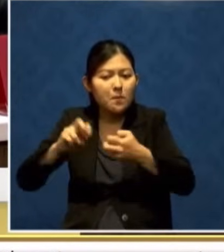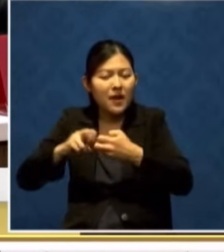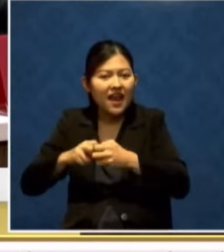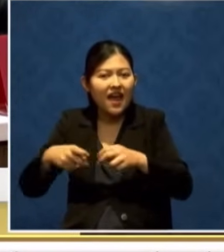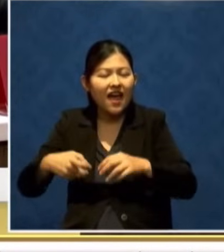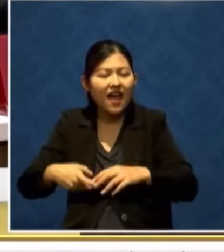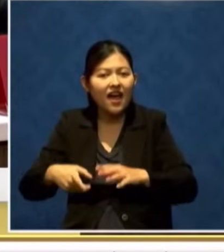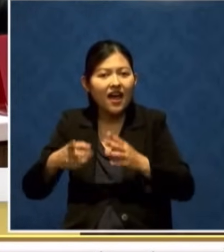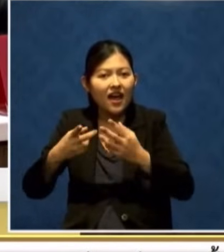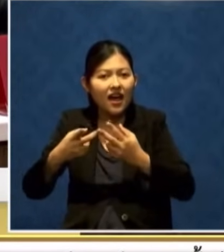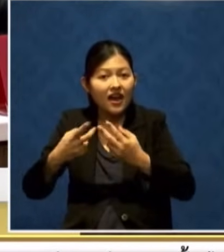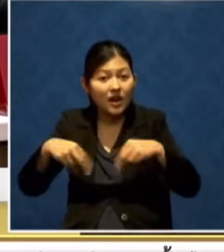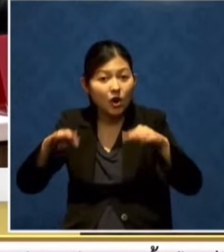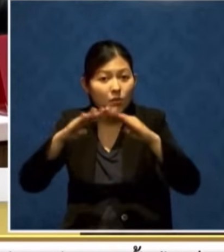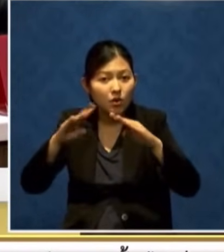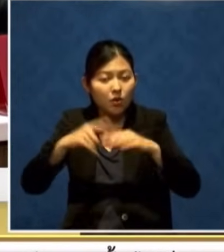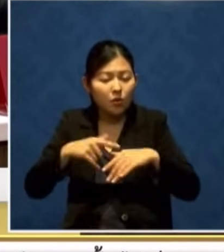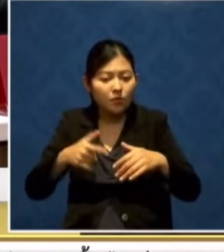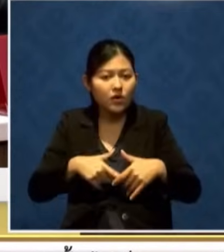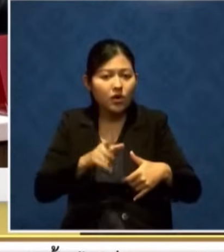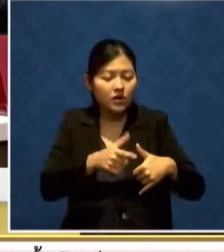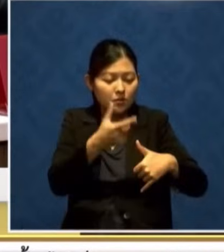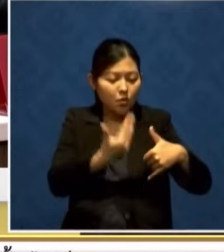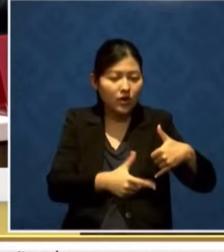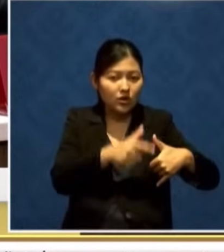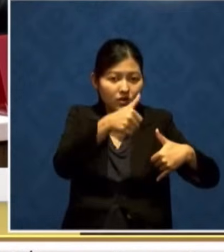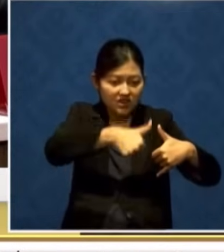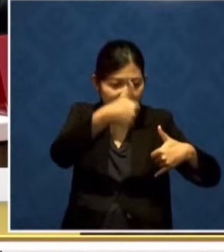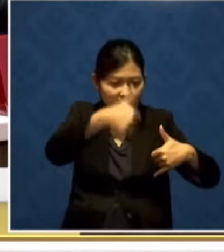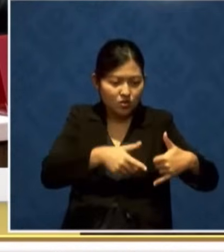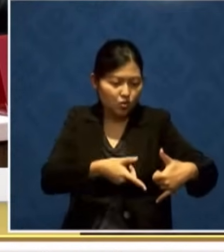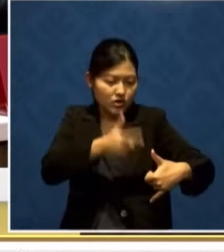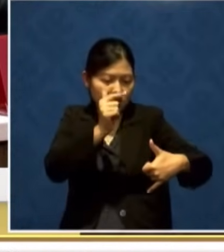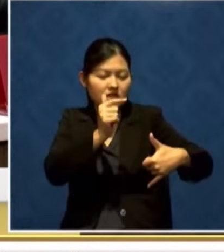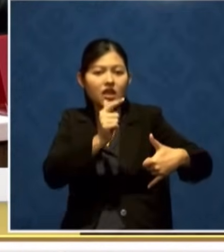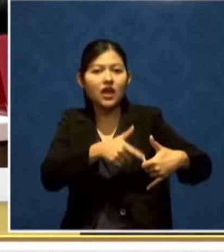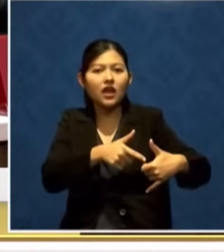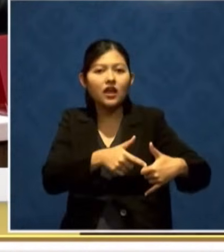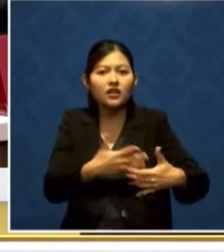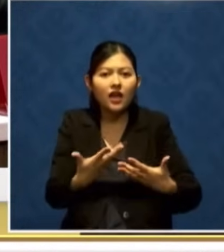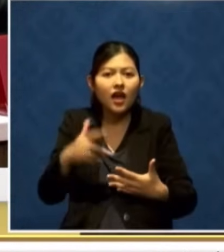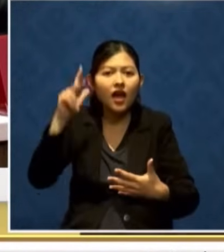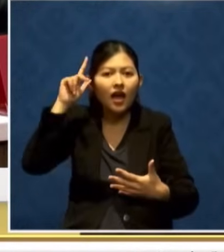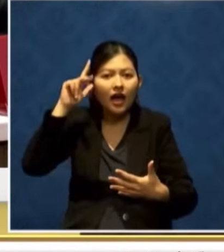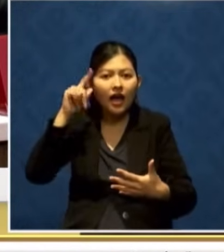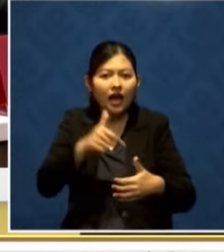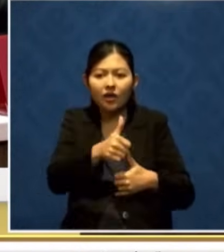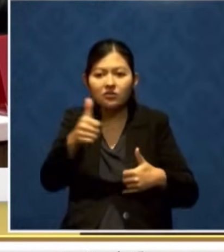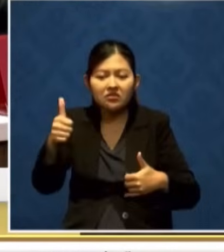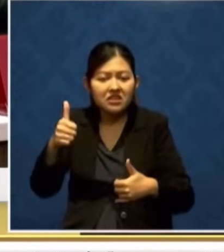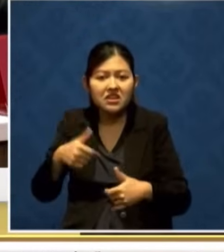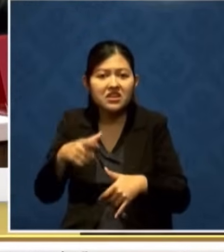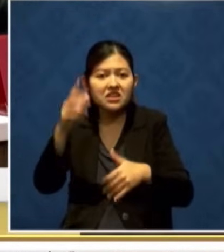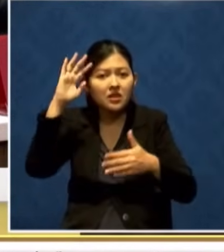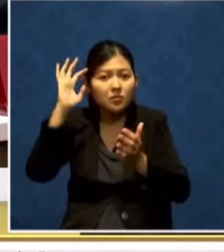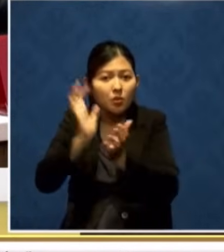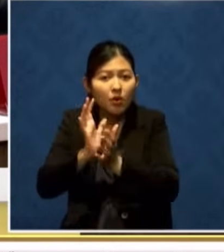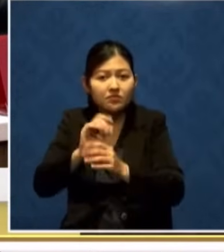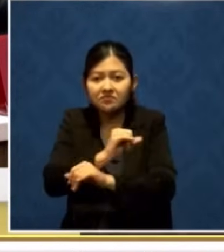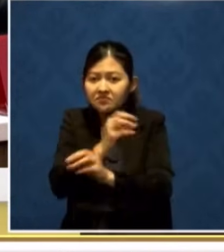ชั้นดีถูกยิงตายเกี่ยวโยงกับตรงโน้นตรงนี้ครับไม่มีข่าวดีสำหรับตำรวจเลย